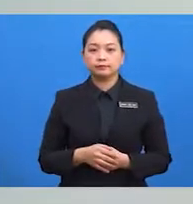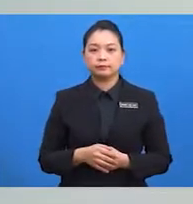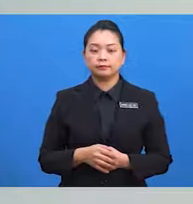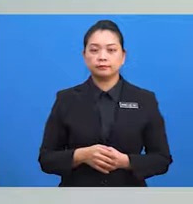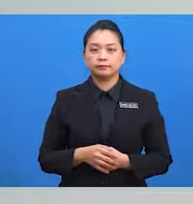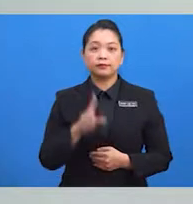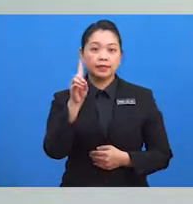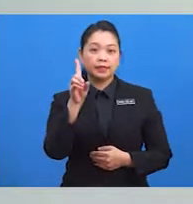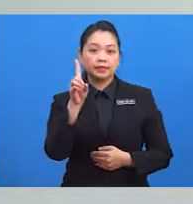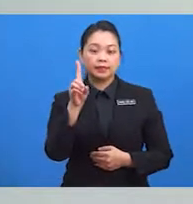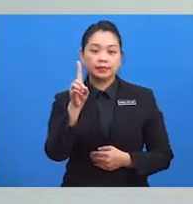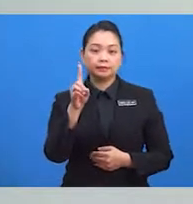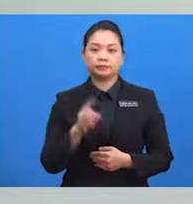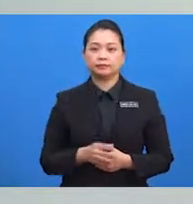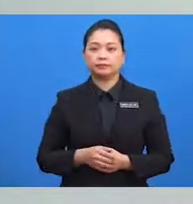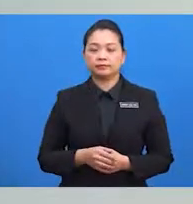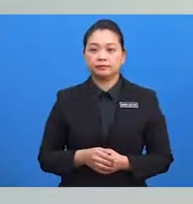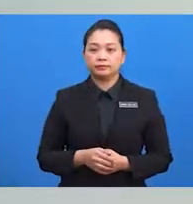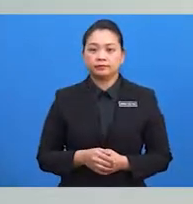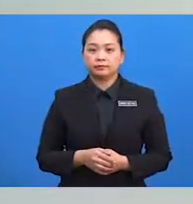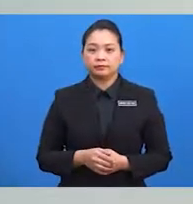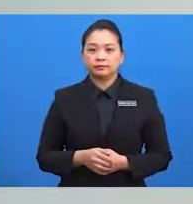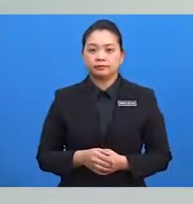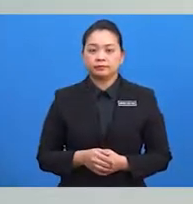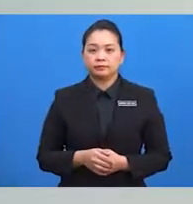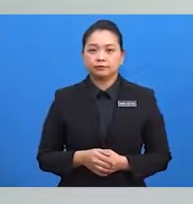di sinar alfa